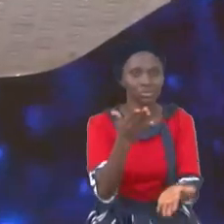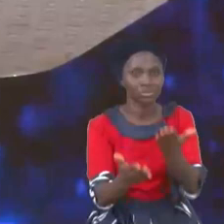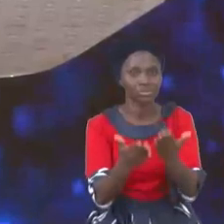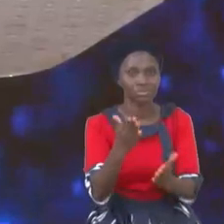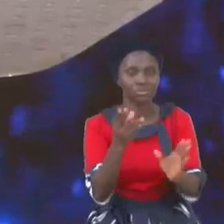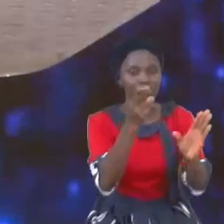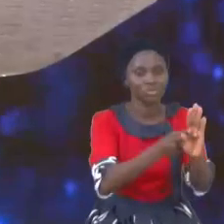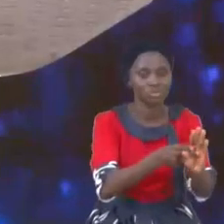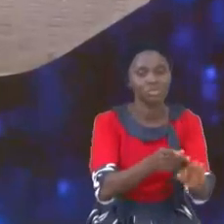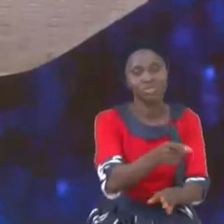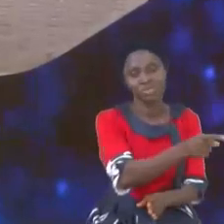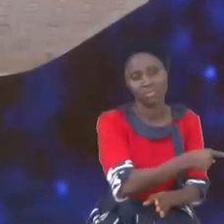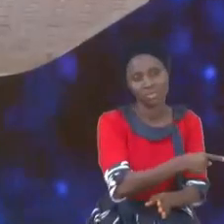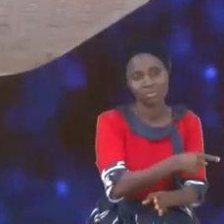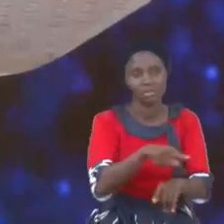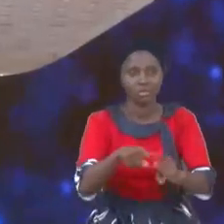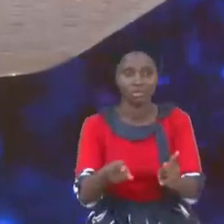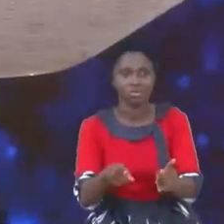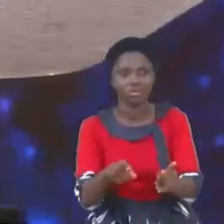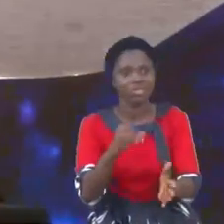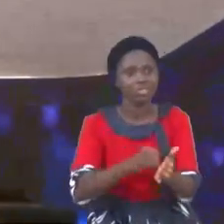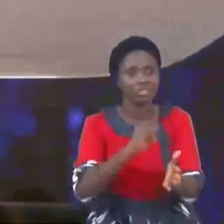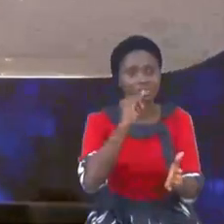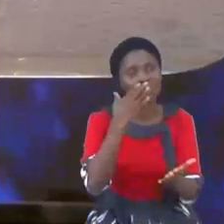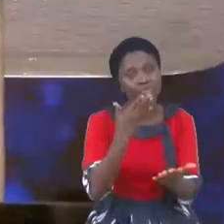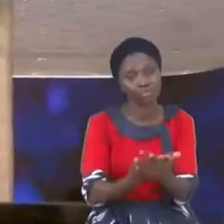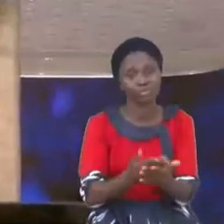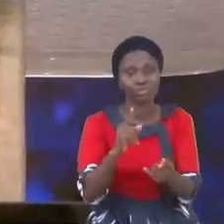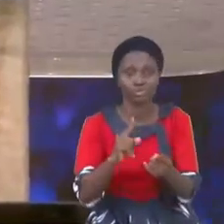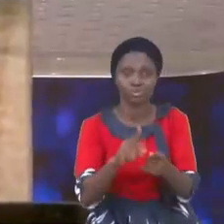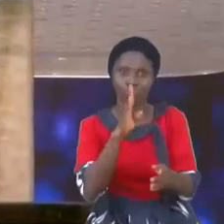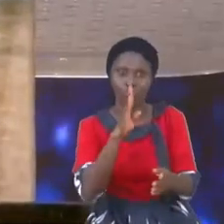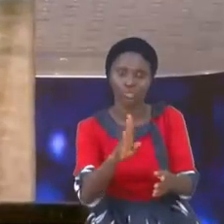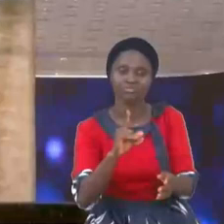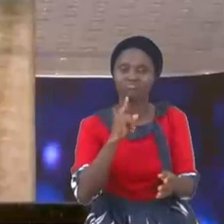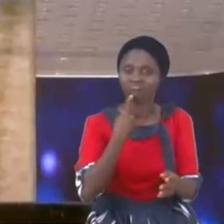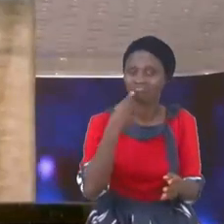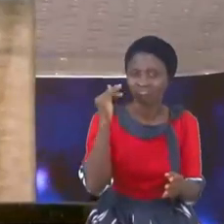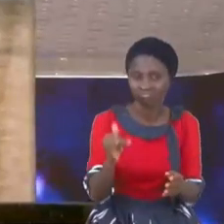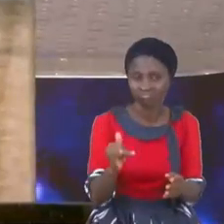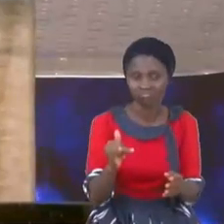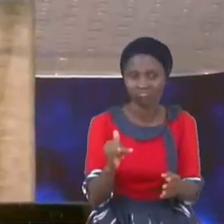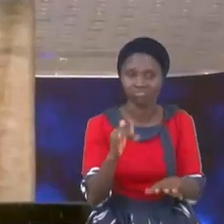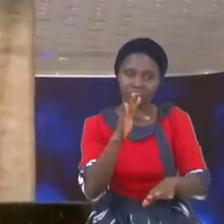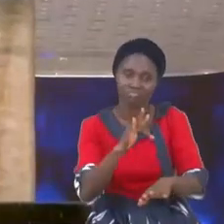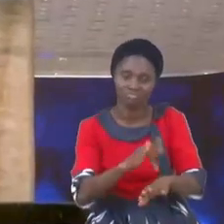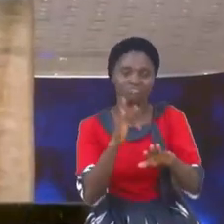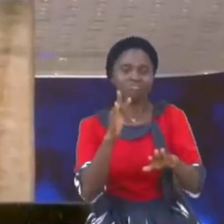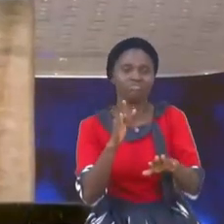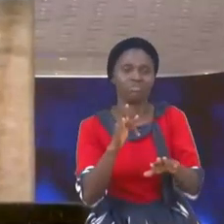pour eux. 18. Il est beau d'avoir du zèle pour ce qui est